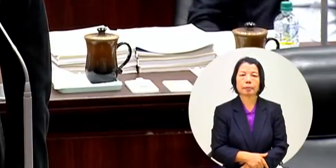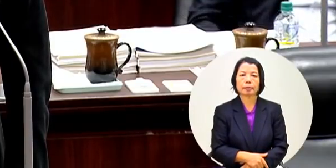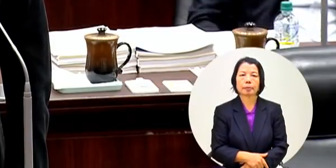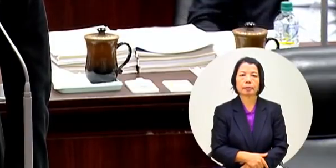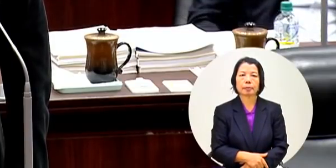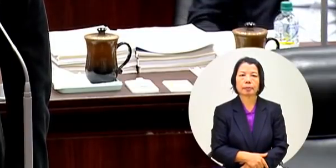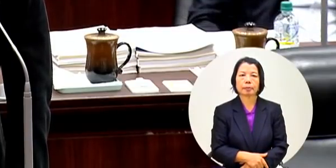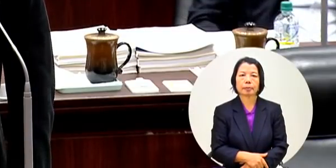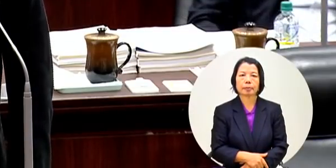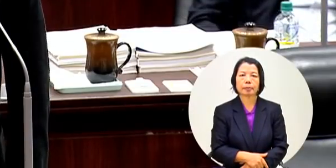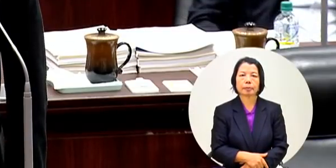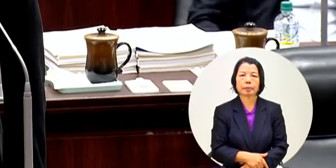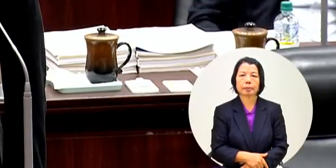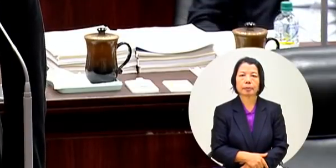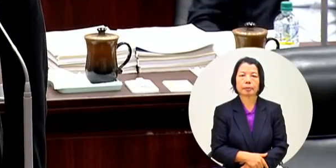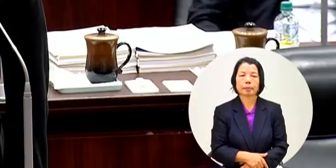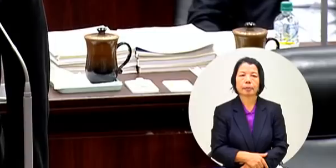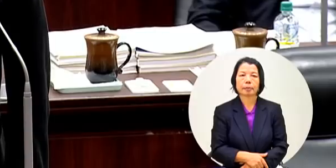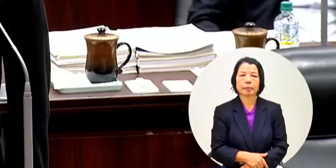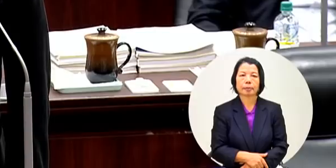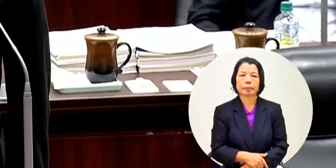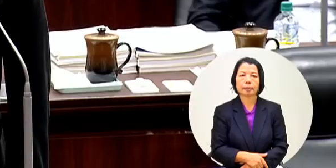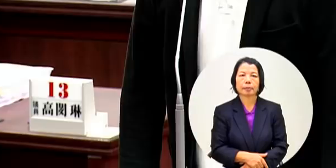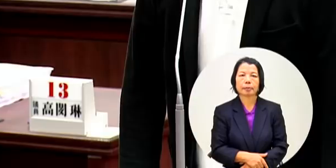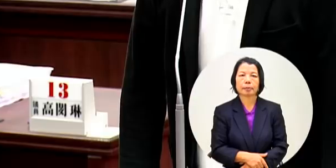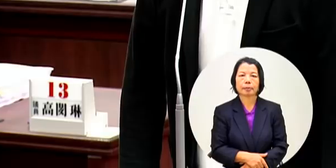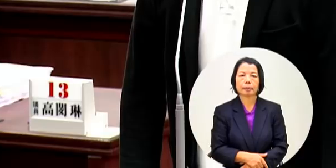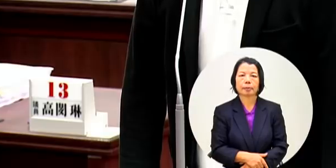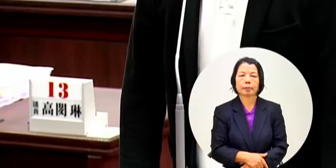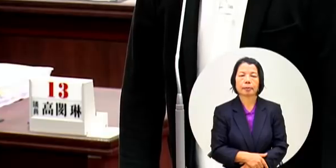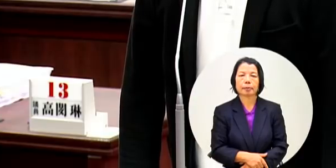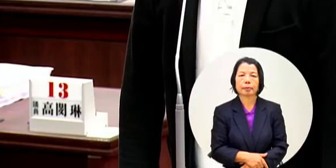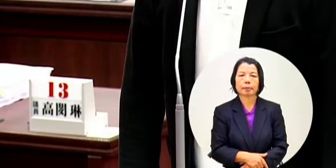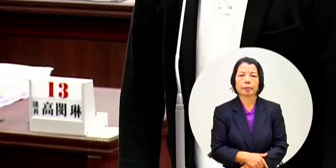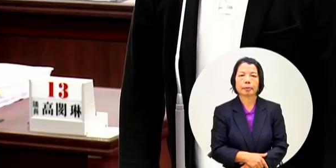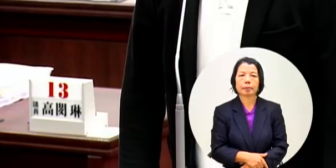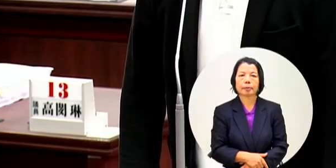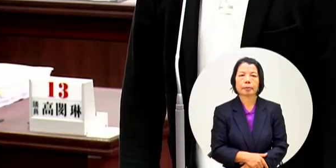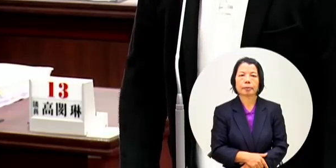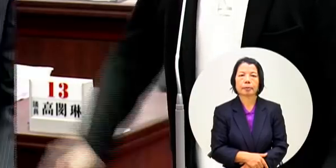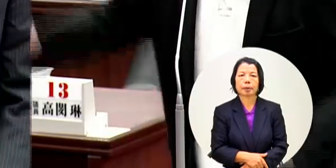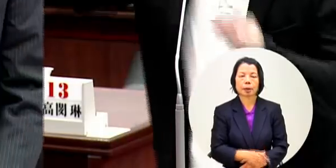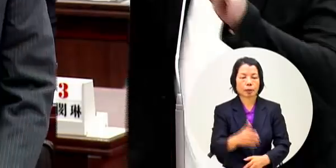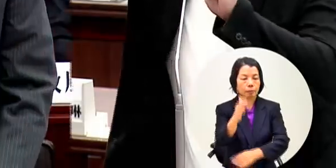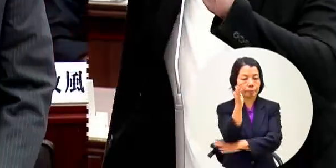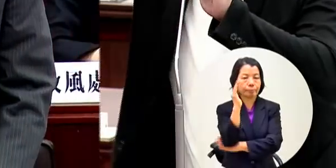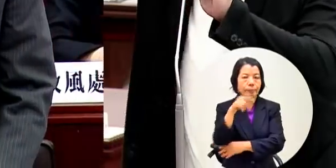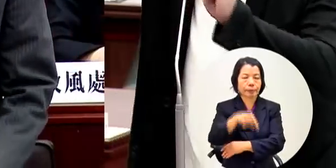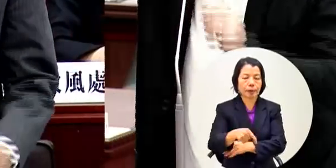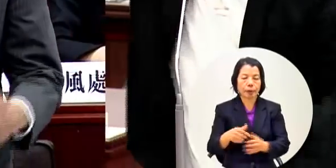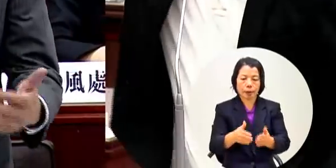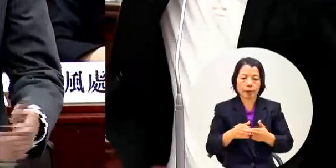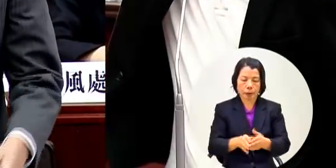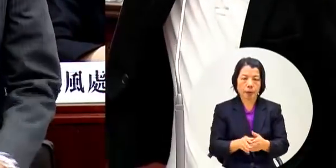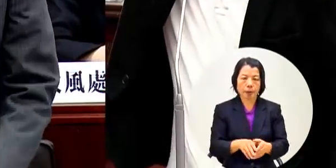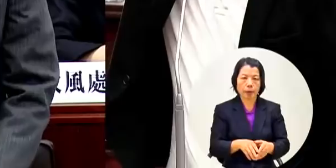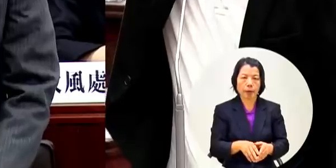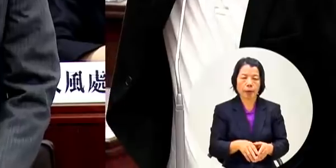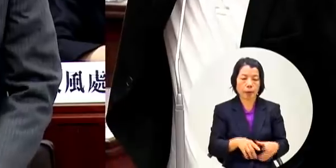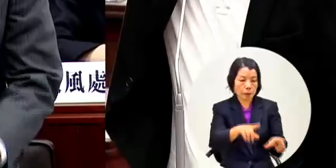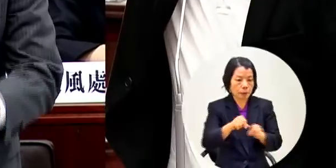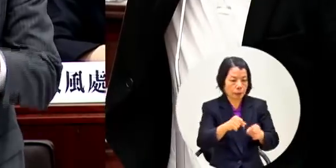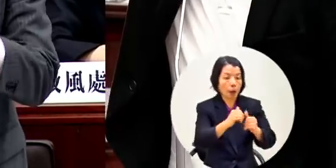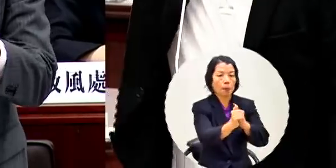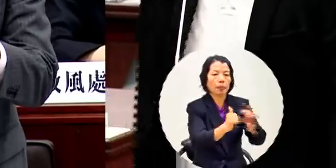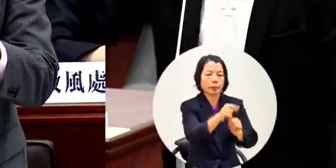来报告。好，那原则上是这样，就是说本府呢一向都是依照倾听民意的一个方式，那也召开五场 先清楚讲有没有这